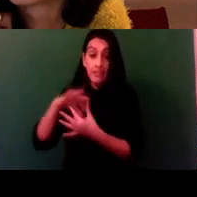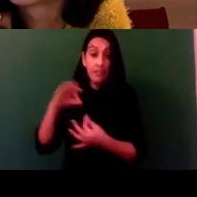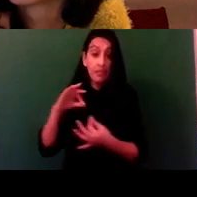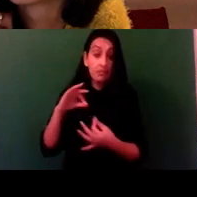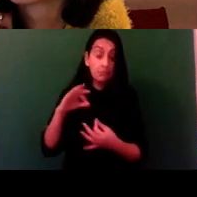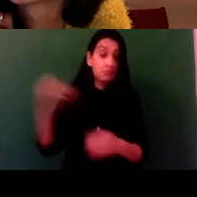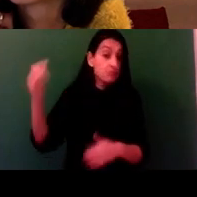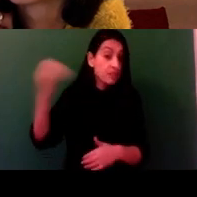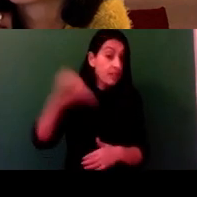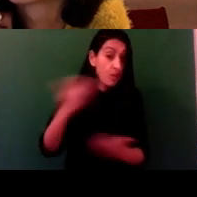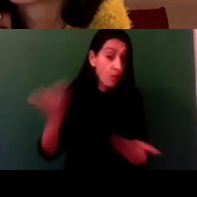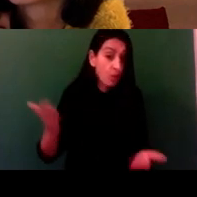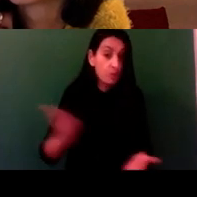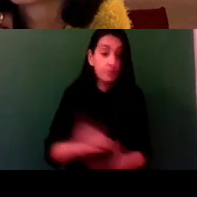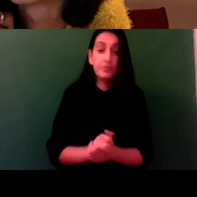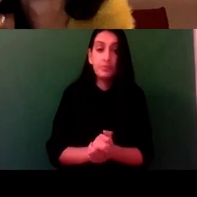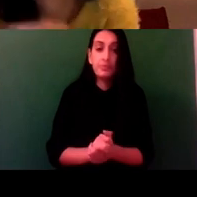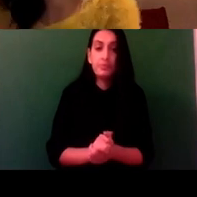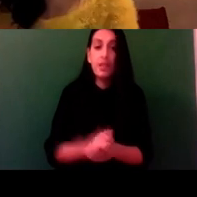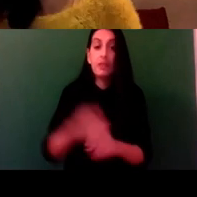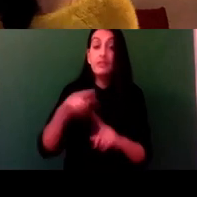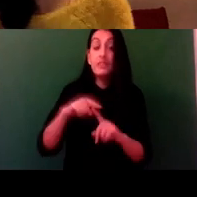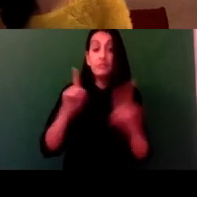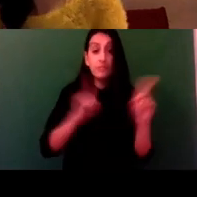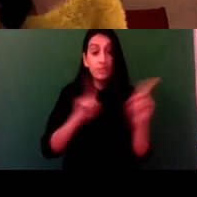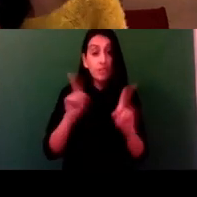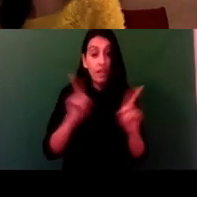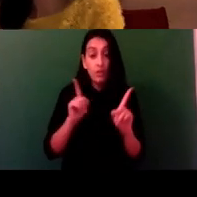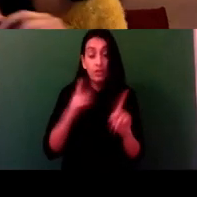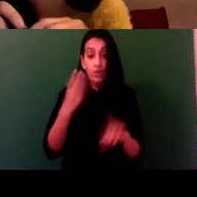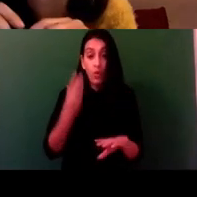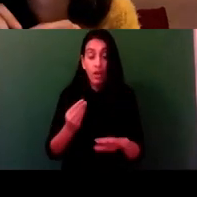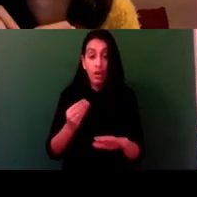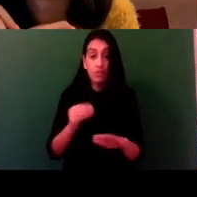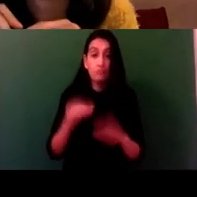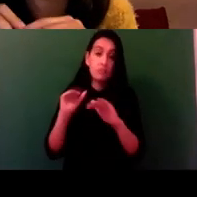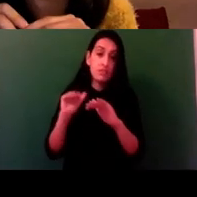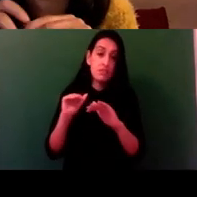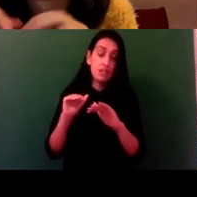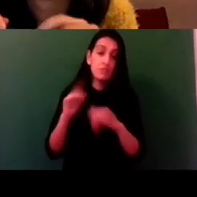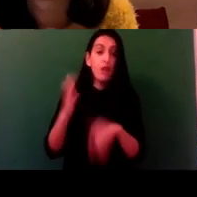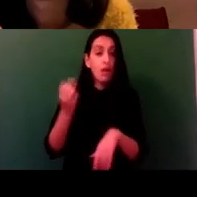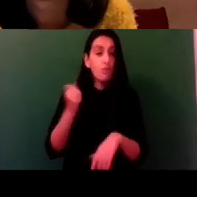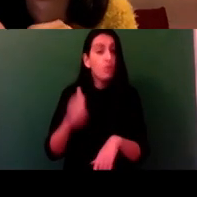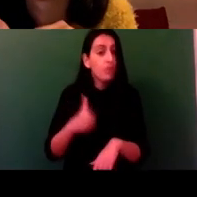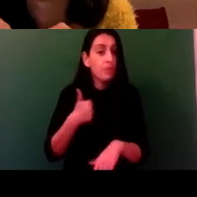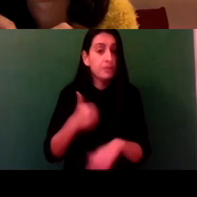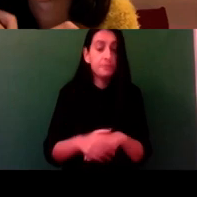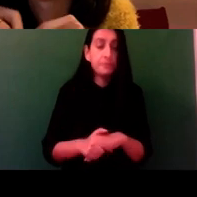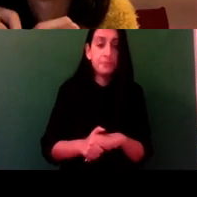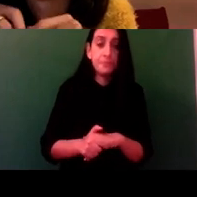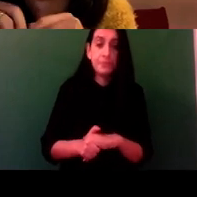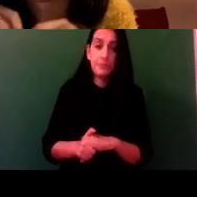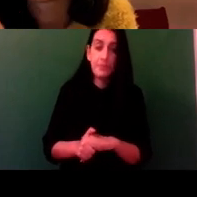bence interaktif araçlar devreye girdiği zaman. Buna dair de konuşabiliriz. Diğer konuda analiz